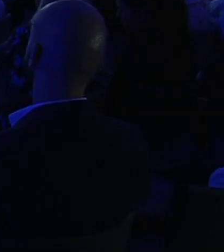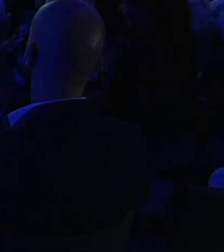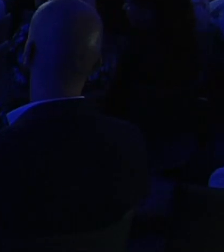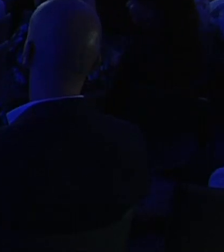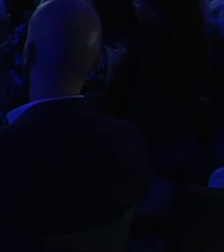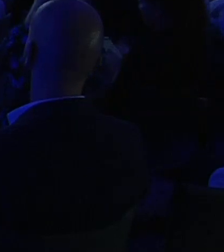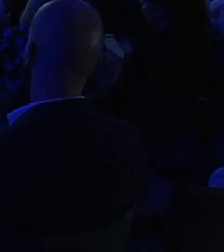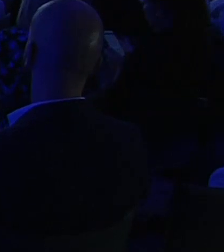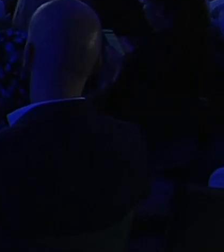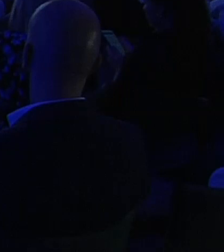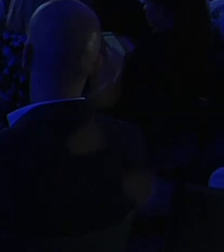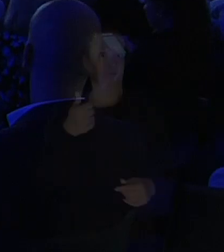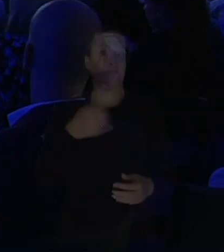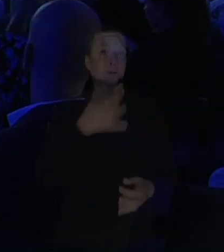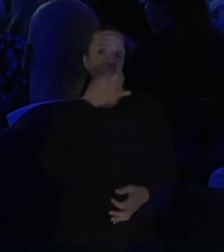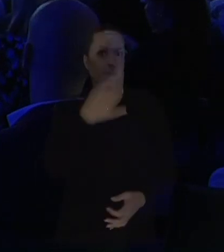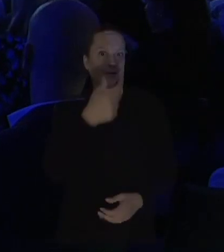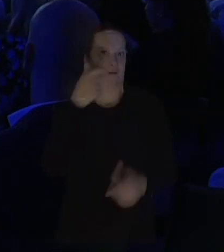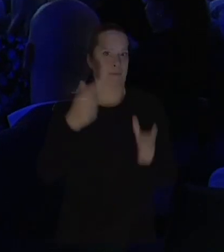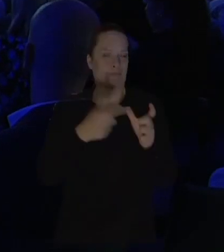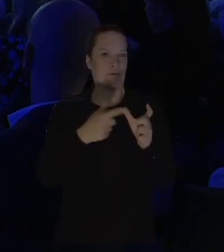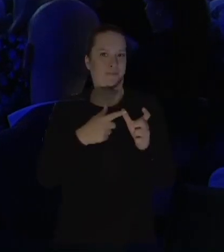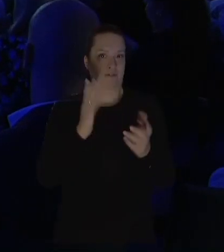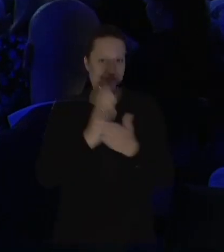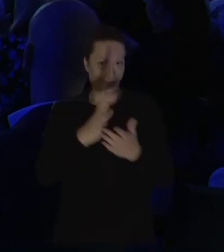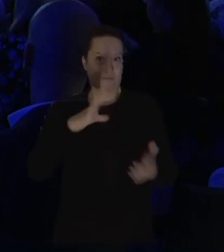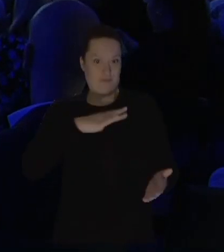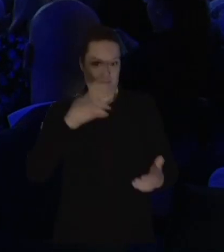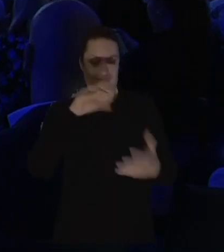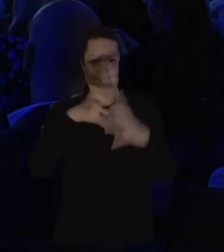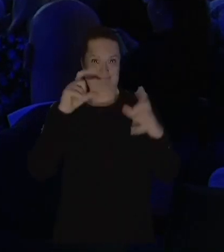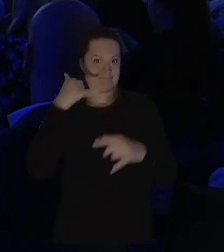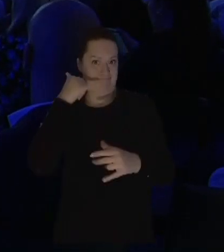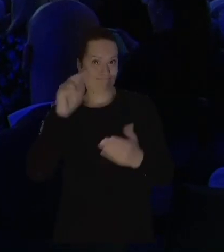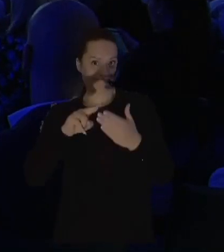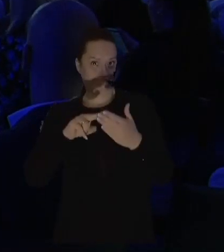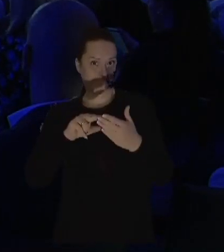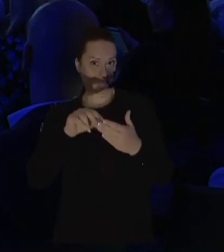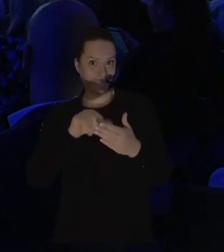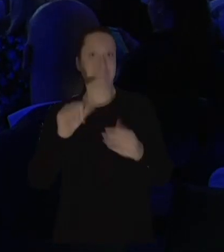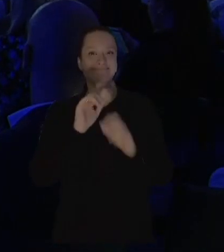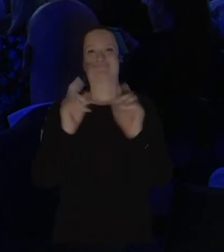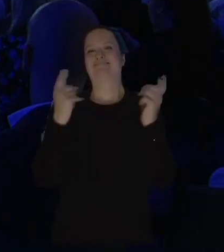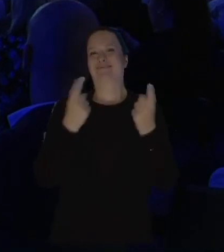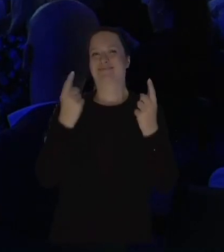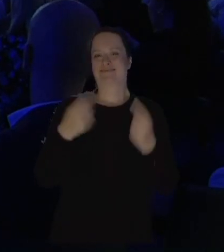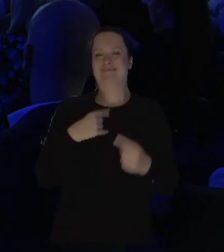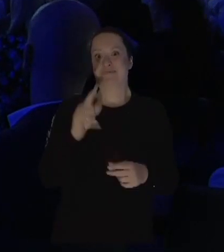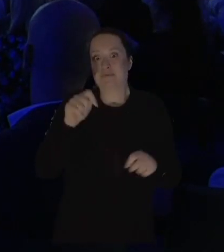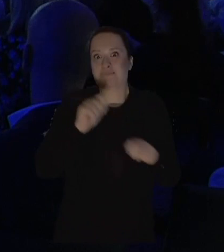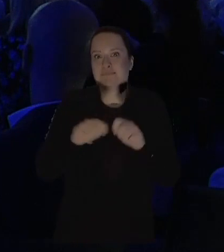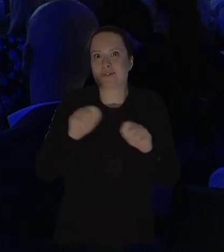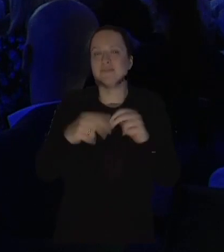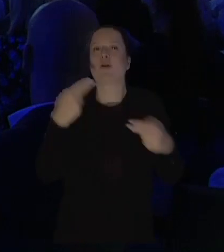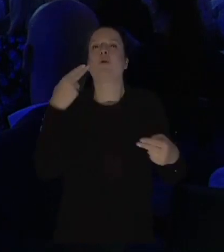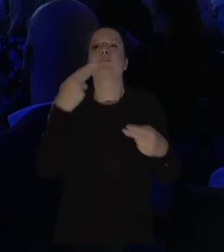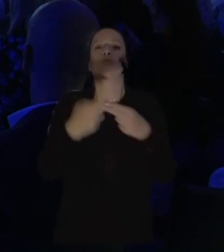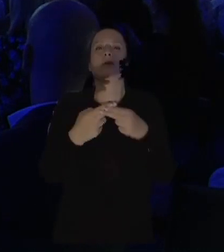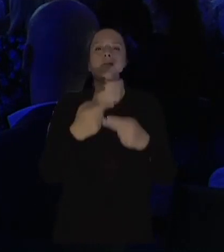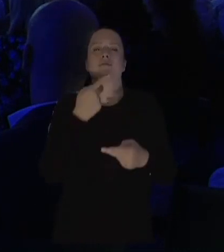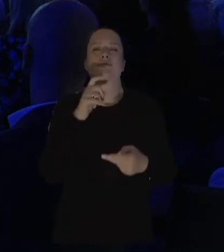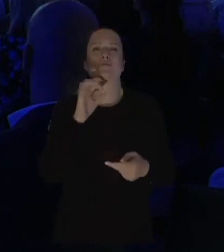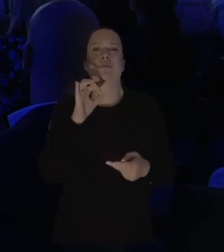No dobrze, to pytanie pierwsze. Pojawiło się już państwo na ekranach? No to świetnie, to teraz sprawdźmy, co odpowiadają